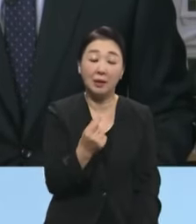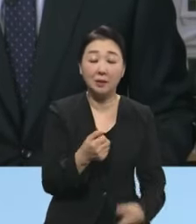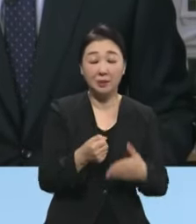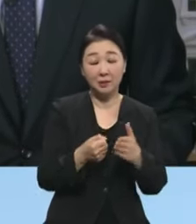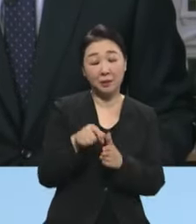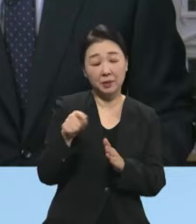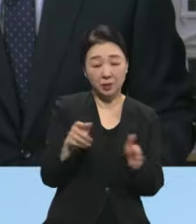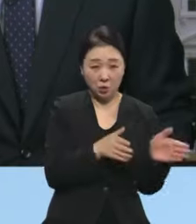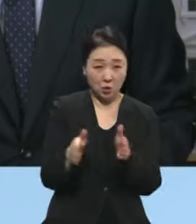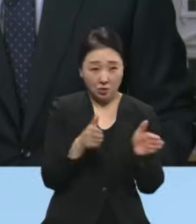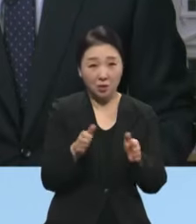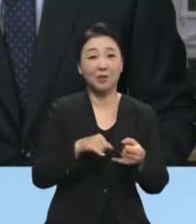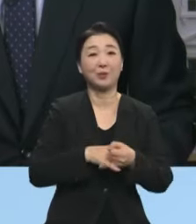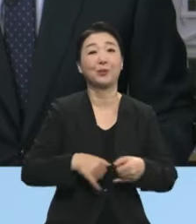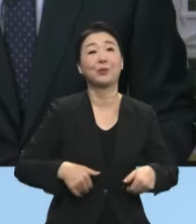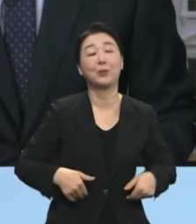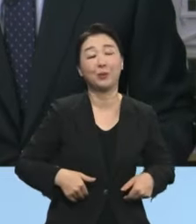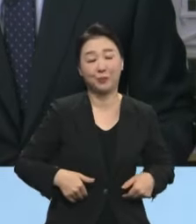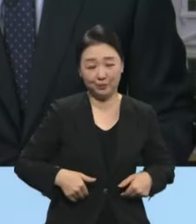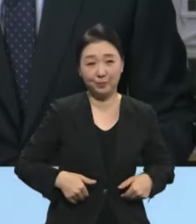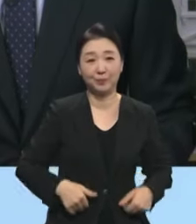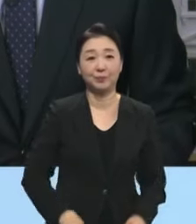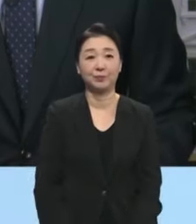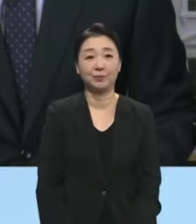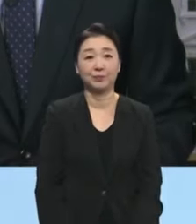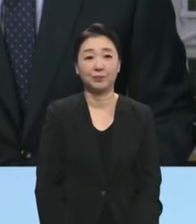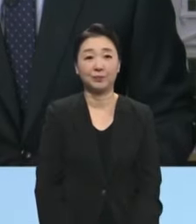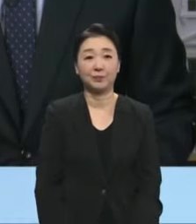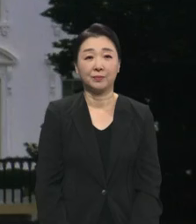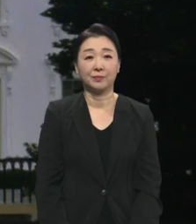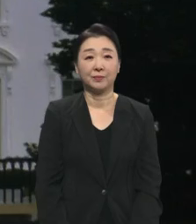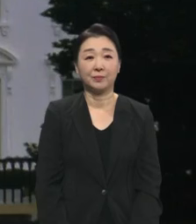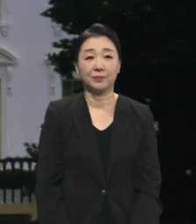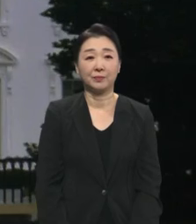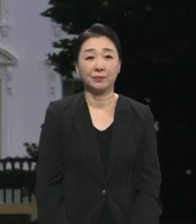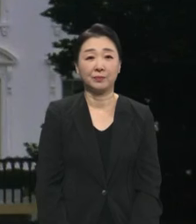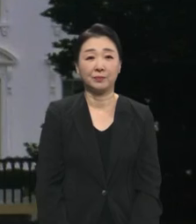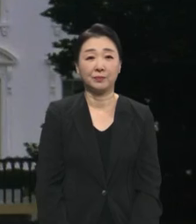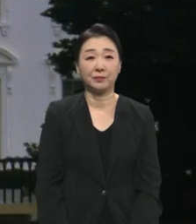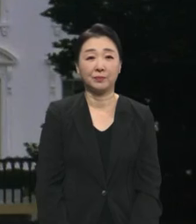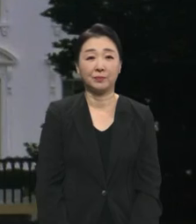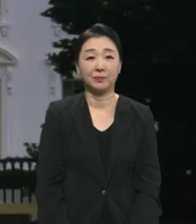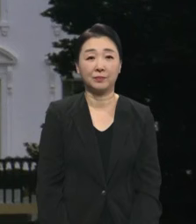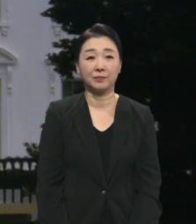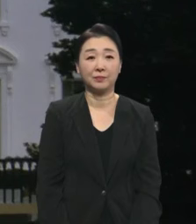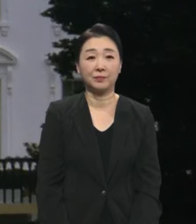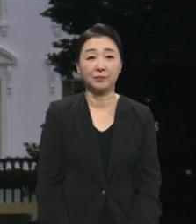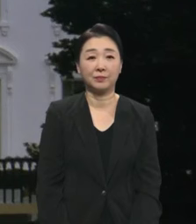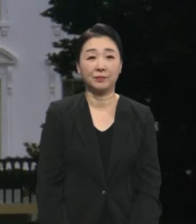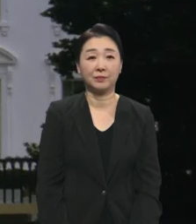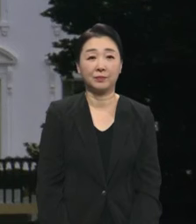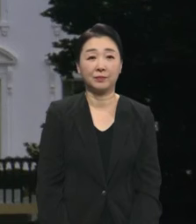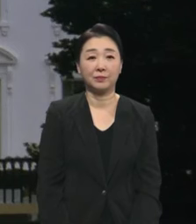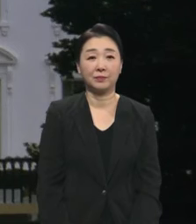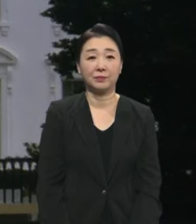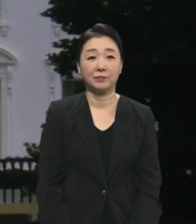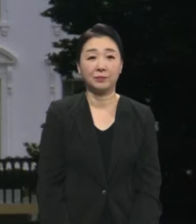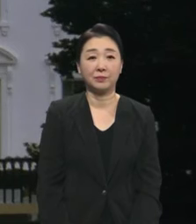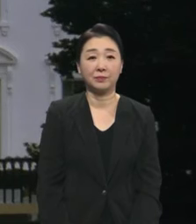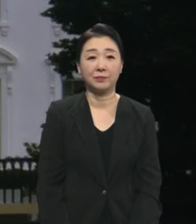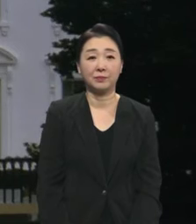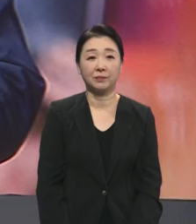이를 정리하는 작업에도 앞으로 시간이 소요될 걸로 보입니다. 지금까지 워싱턴에서 JTBC 김필규입니다.